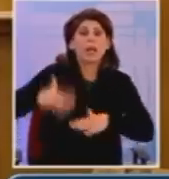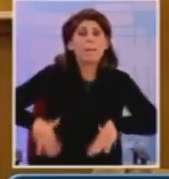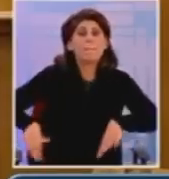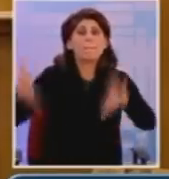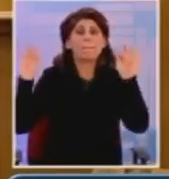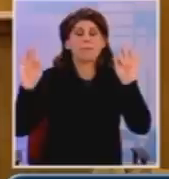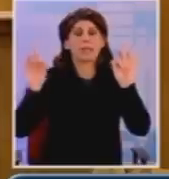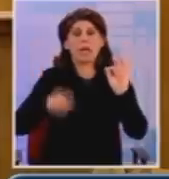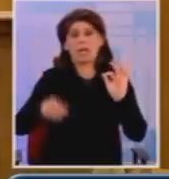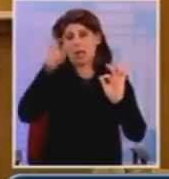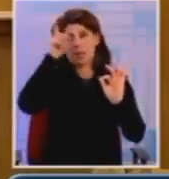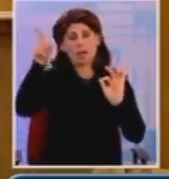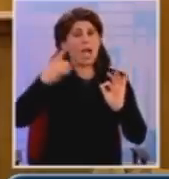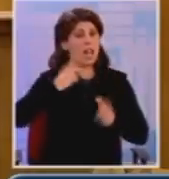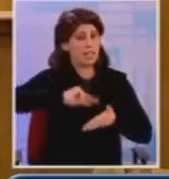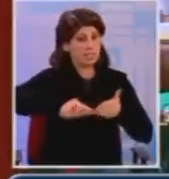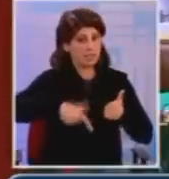Η σύμβαση όμως του Λονδίνου